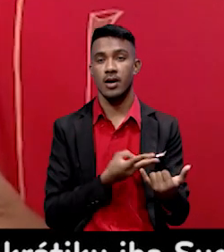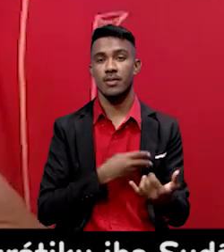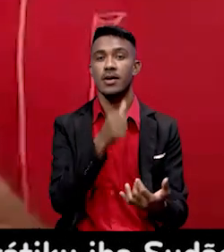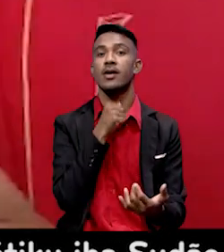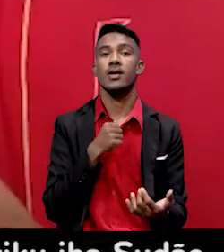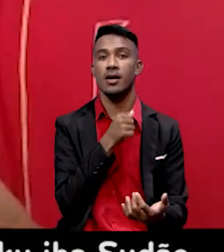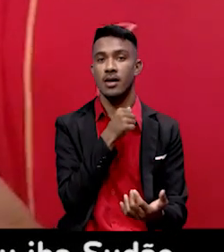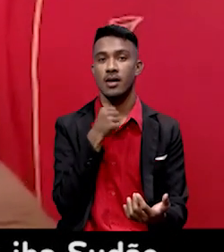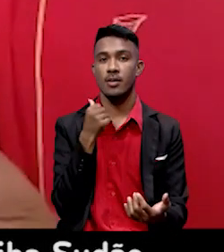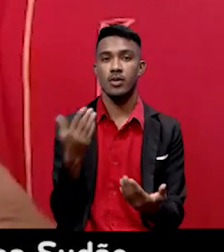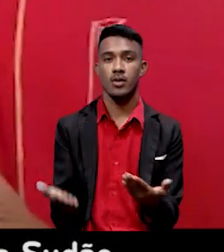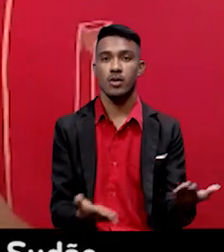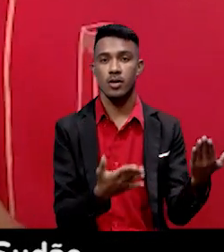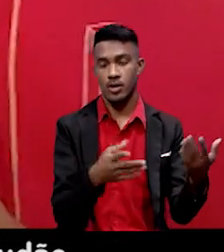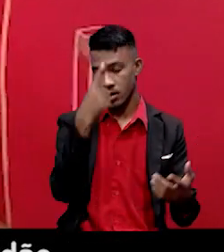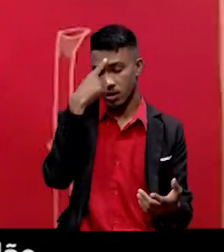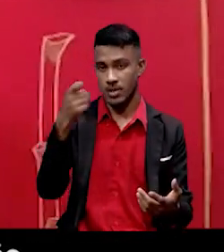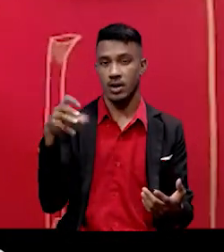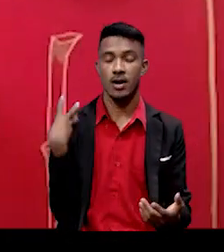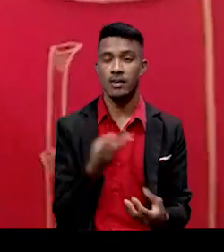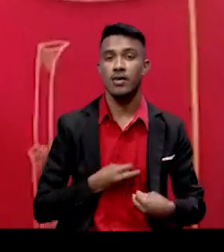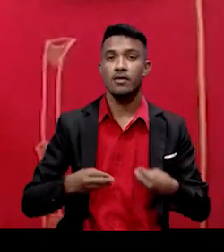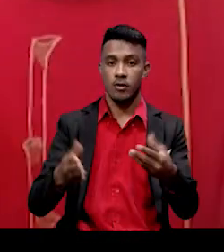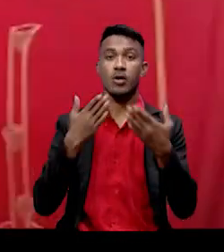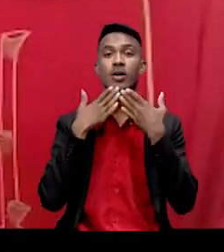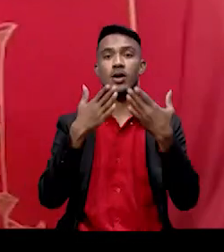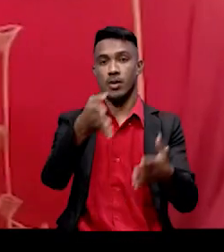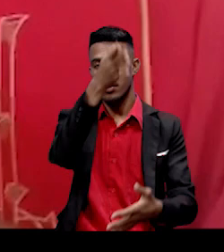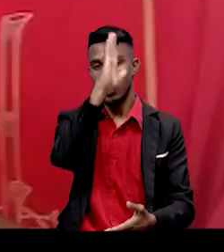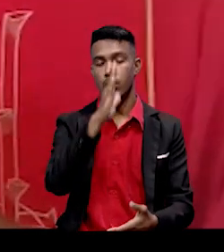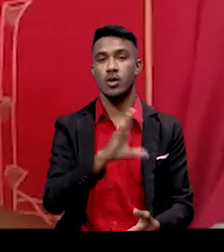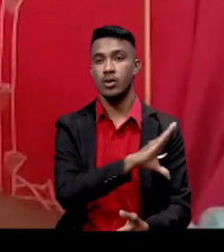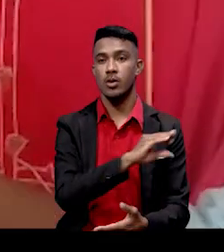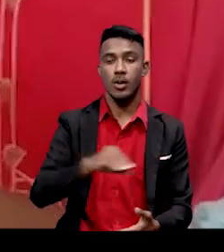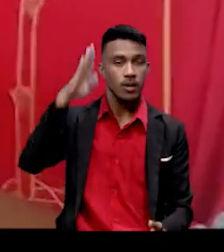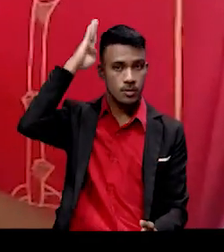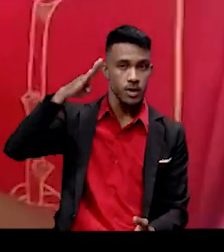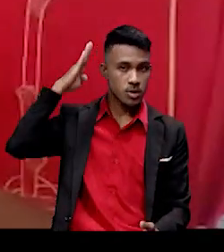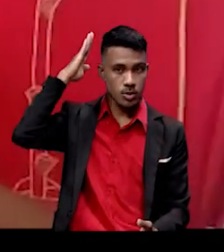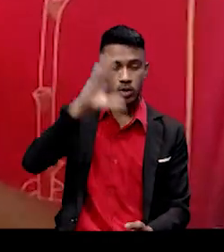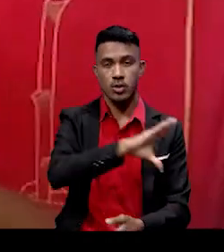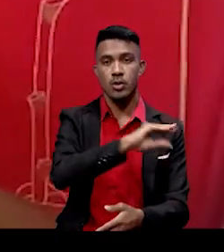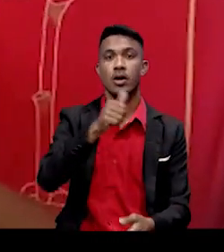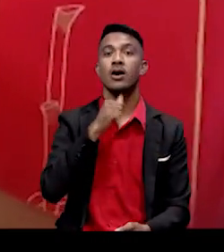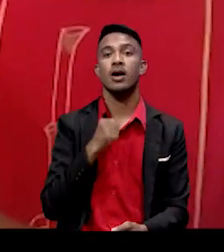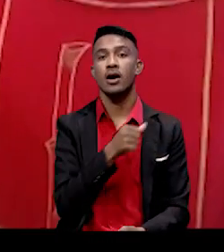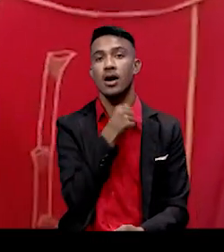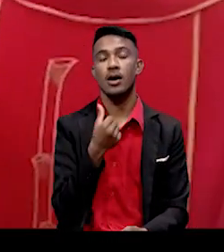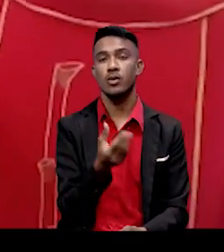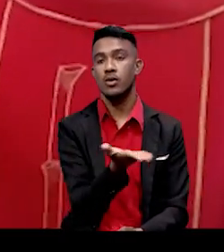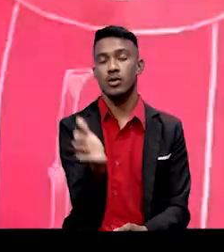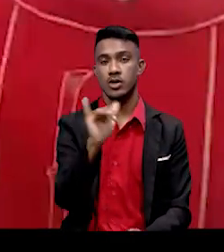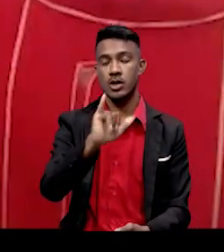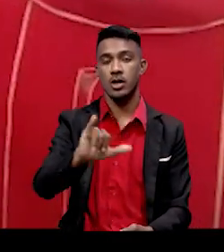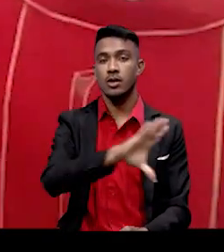buat permainan itu nih. Tambah nih macam tuh, agar dia sebang Maroma, agar dia sebang Ubis, agar dia sebang Sirogi, buat pemotor yang paling mungkin